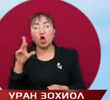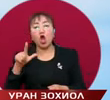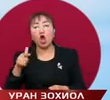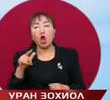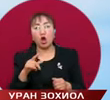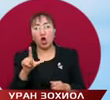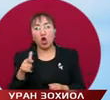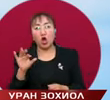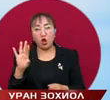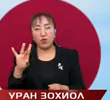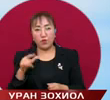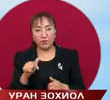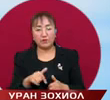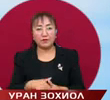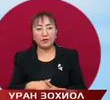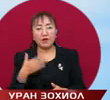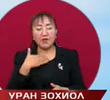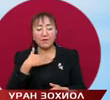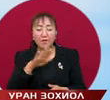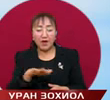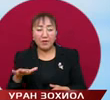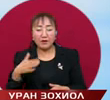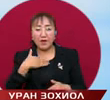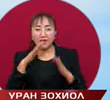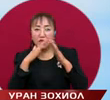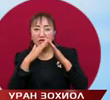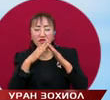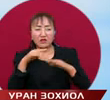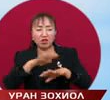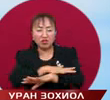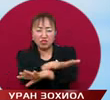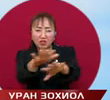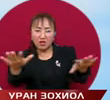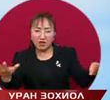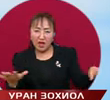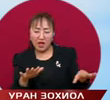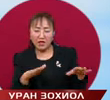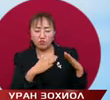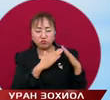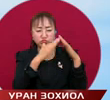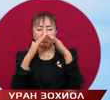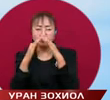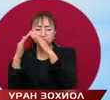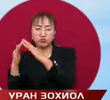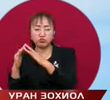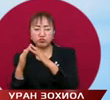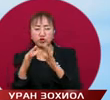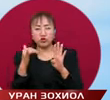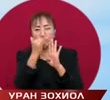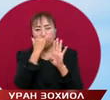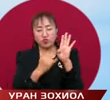манаах гэдэг айл энэ ширээ шиг тэгш хөндийн дөрвөн талд нь ээлжлэн нөөж эргэх үлрэлийг барддаг